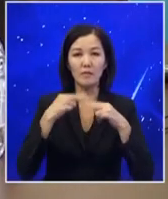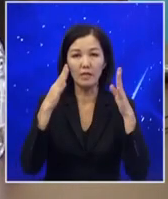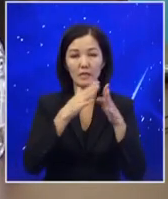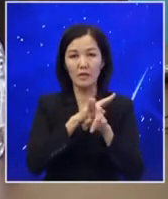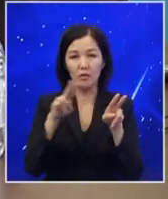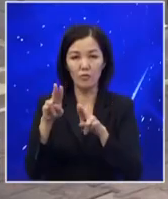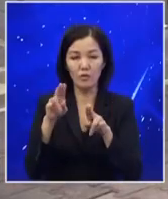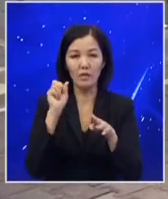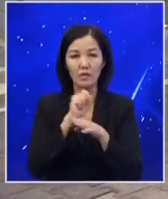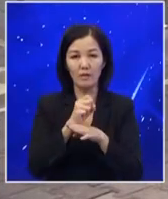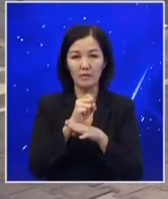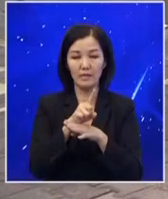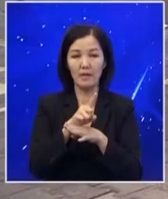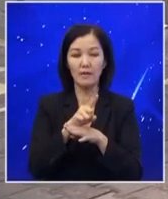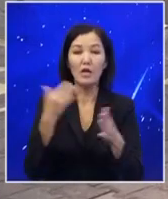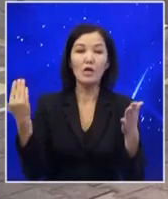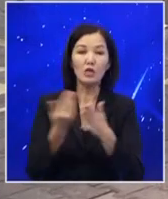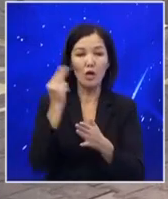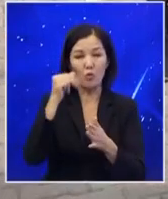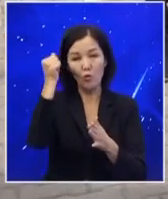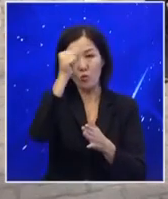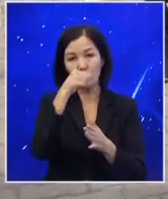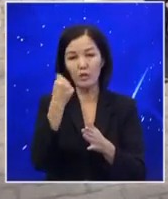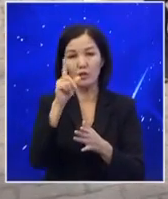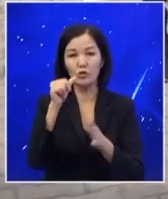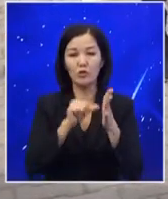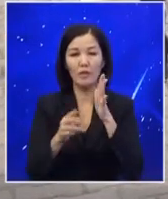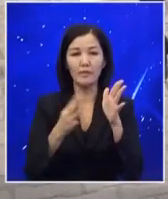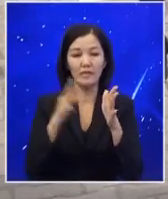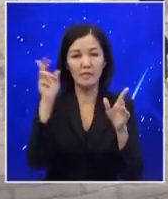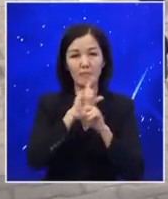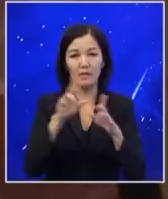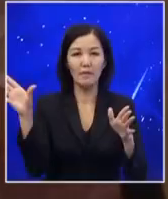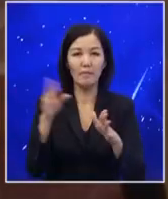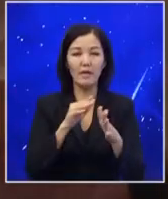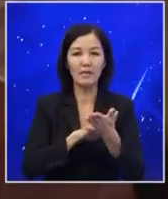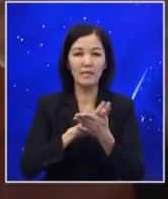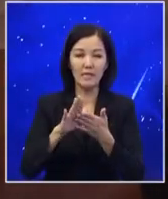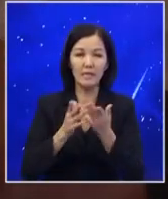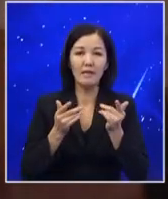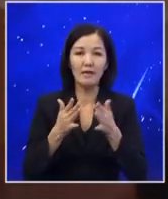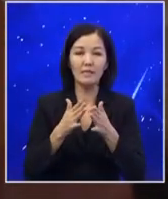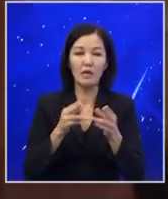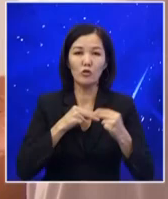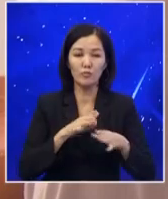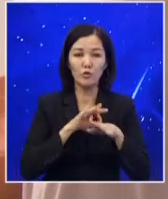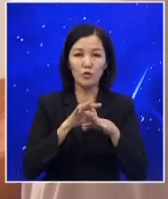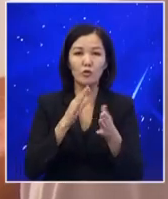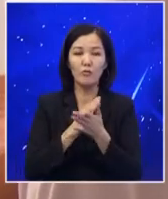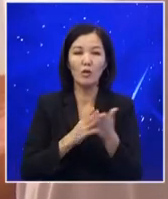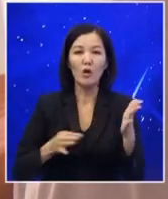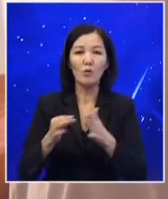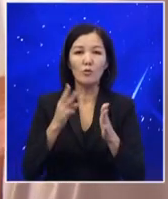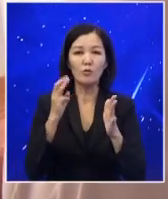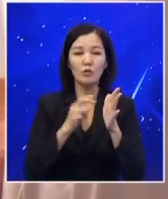алуды тапсырамын. Жаңа оқу жылында өңірдегі 168 білім мекемесі барлық санитарлық талапқа сай жұмыс істеп жатыр. Облыстағы